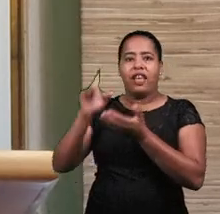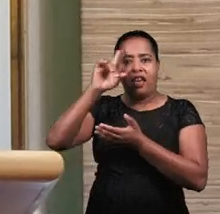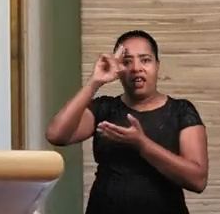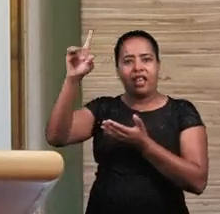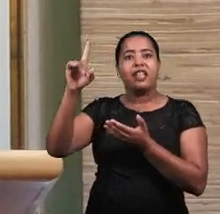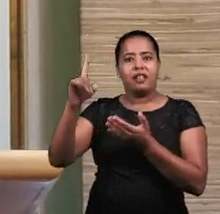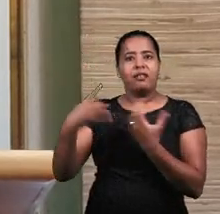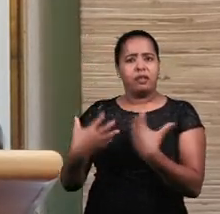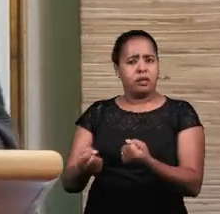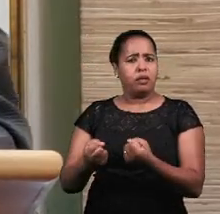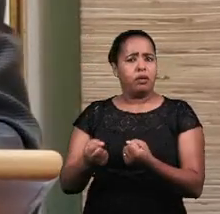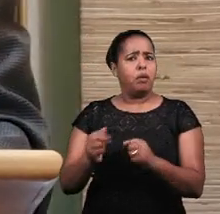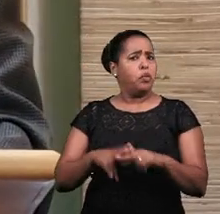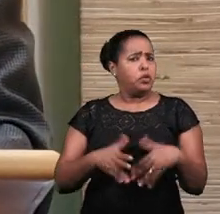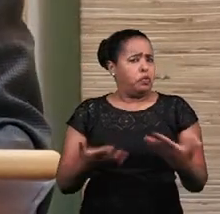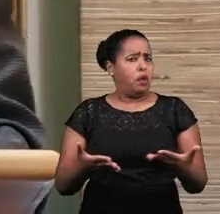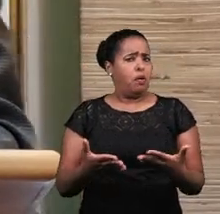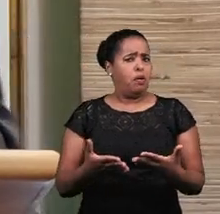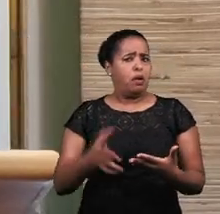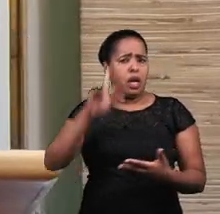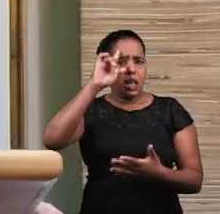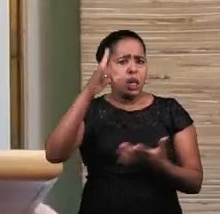effort et Abel non?